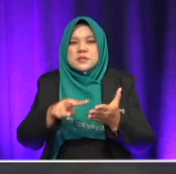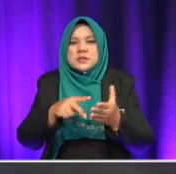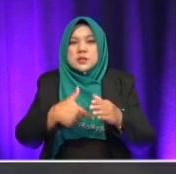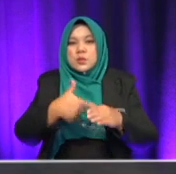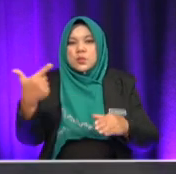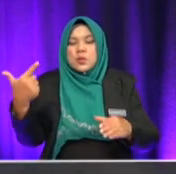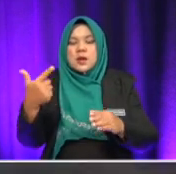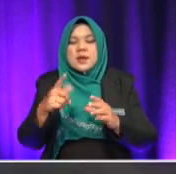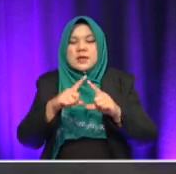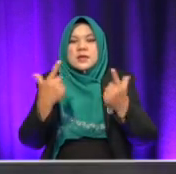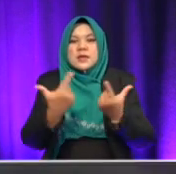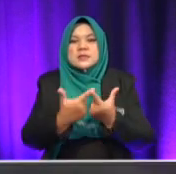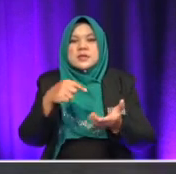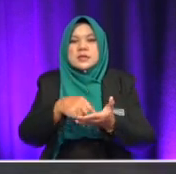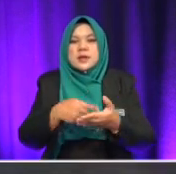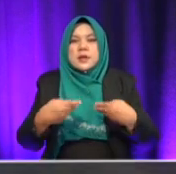coba ini memang bacaannya